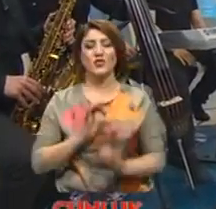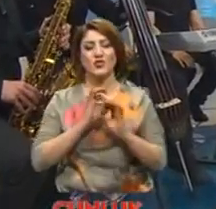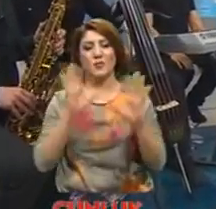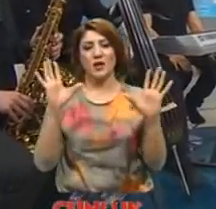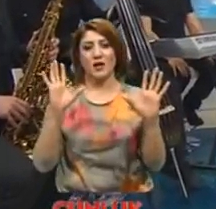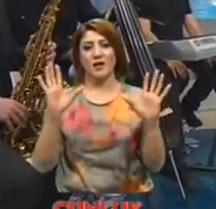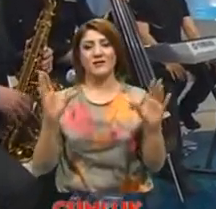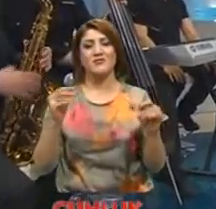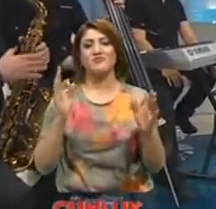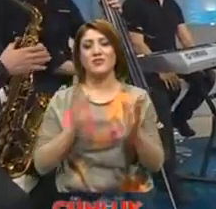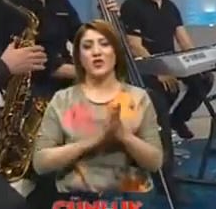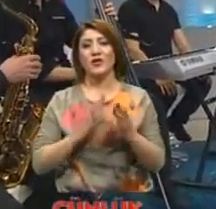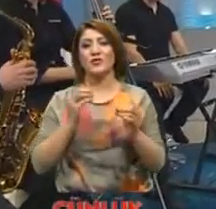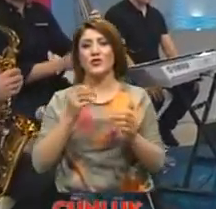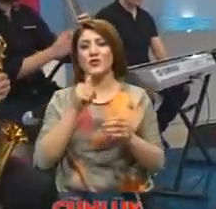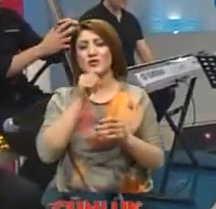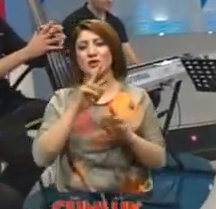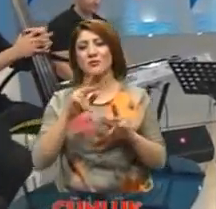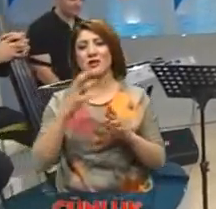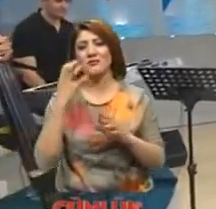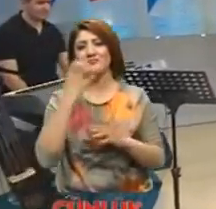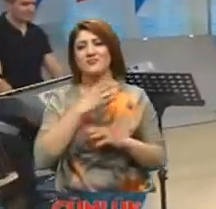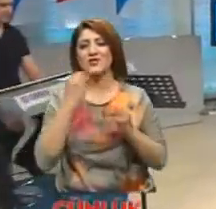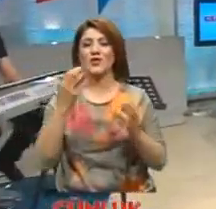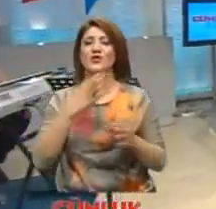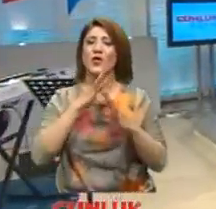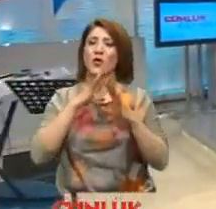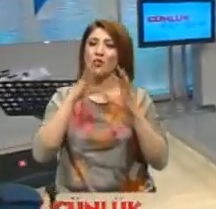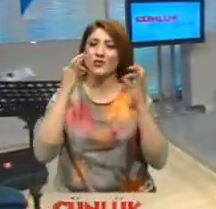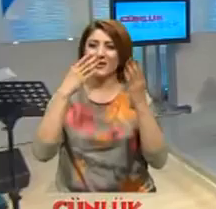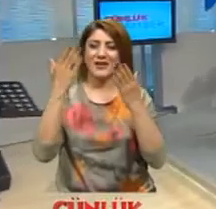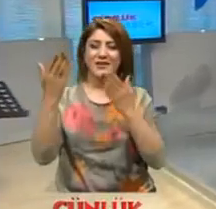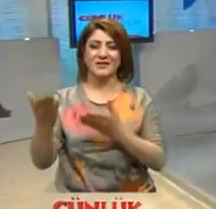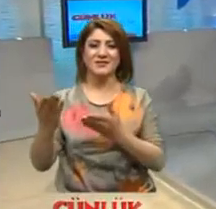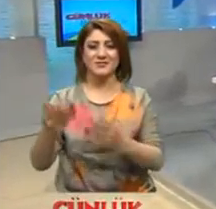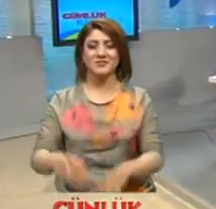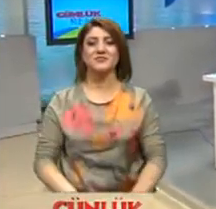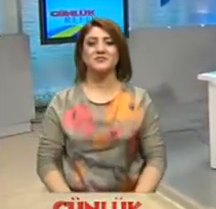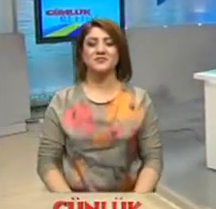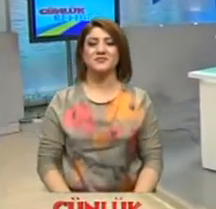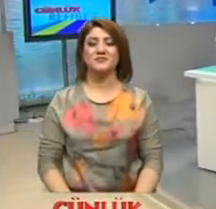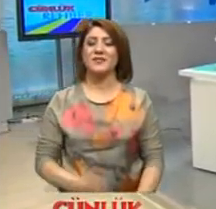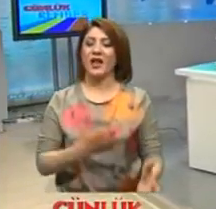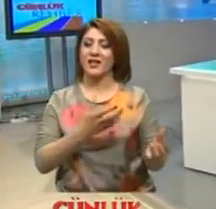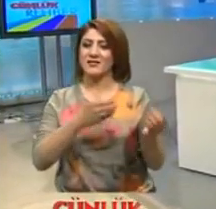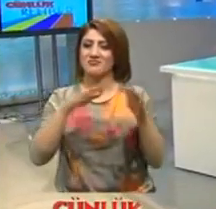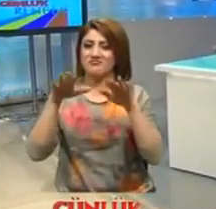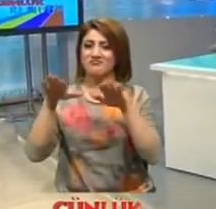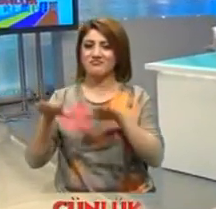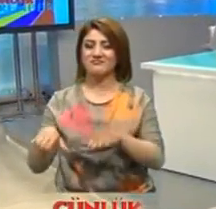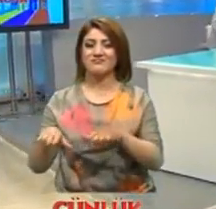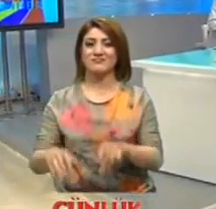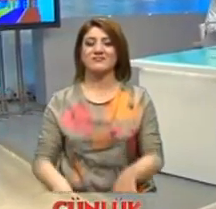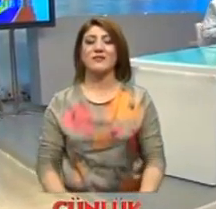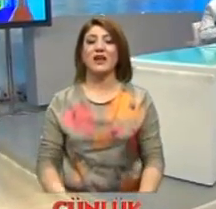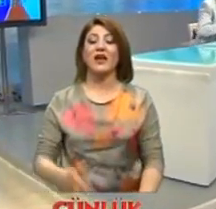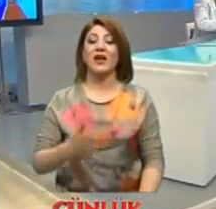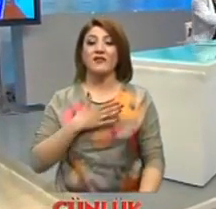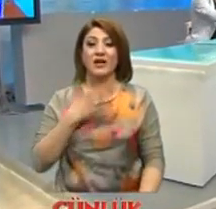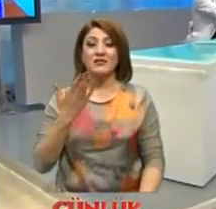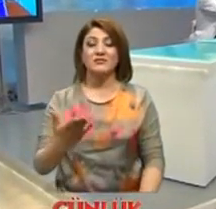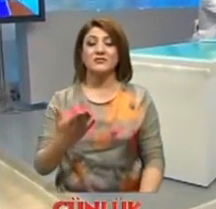Muhteşem, muhteşem. Bravo. Su gibiydi vallahi Muratçım. Hoş geldin. Hoş geldin. Alalım seni. Efendim